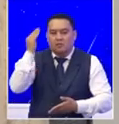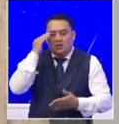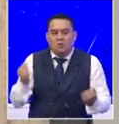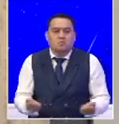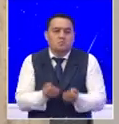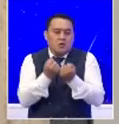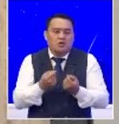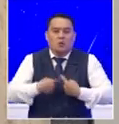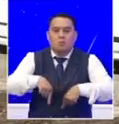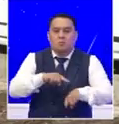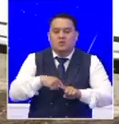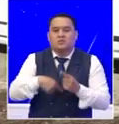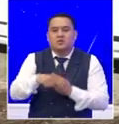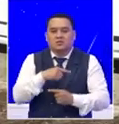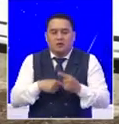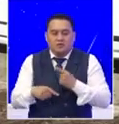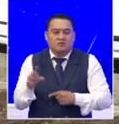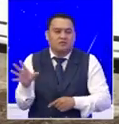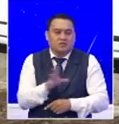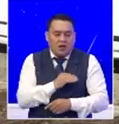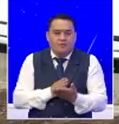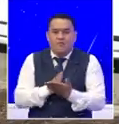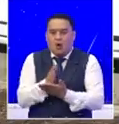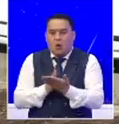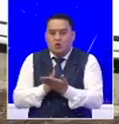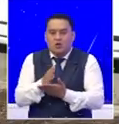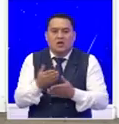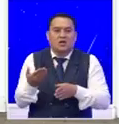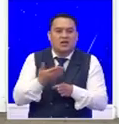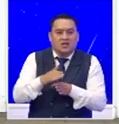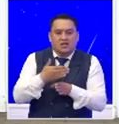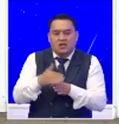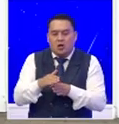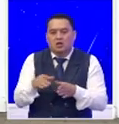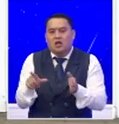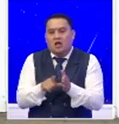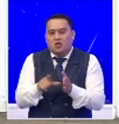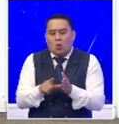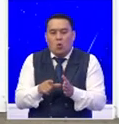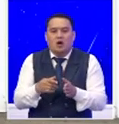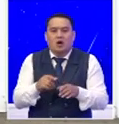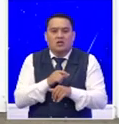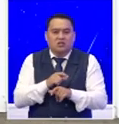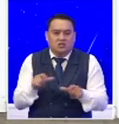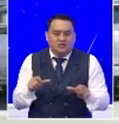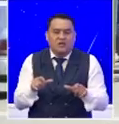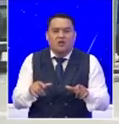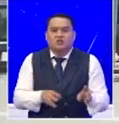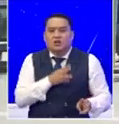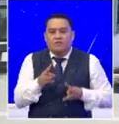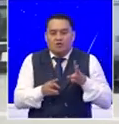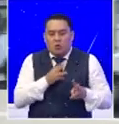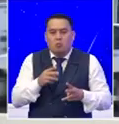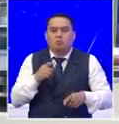господдержки субъектов малого, среднего и крупного бизнеса, а именно льготное кредитование, налоговое послабление, стимулирование внутреннего